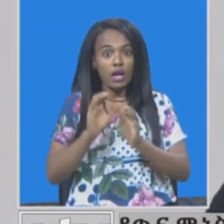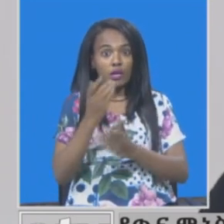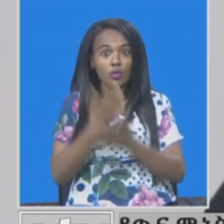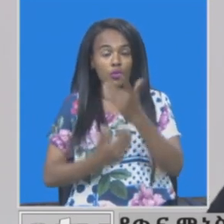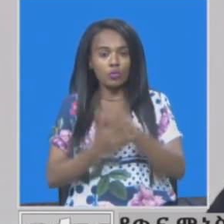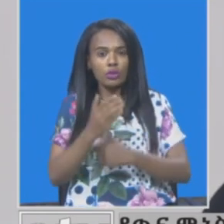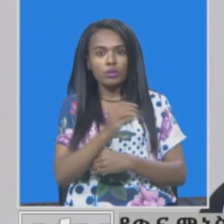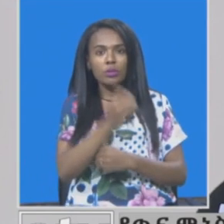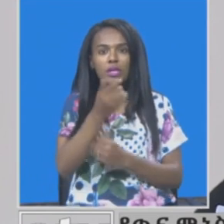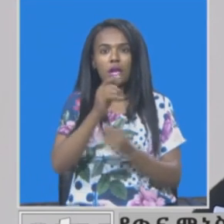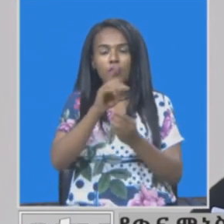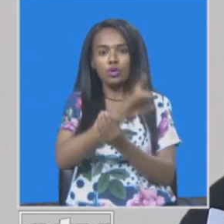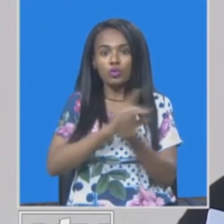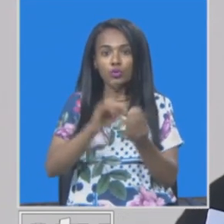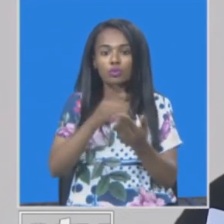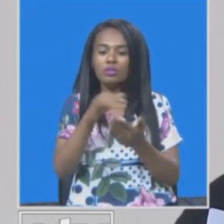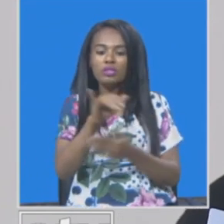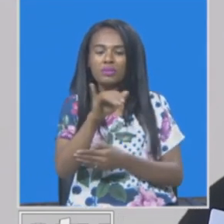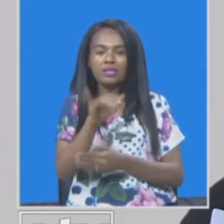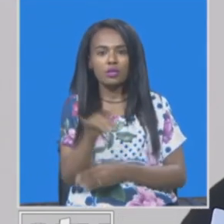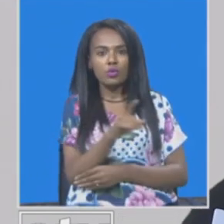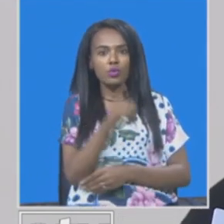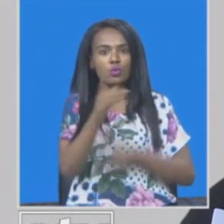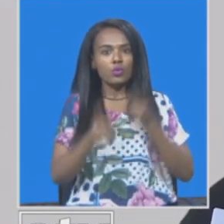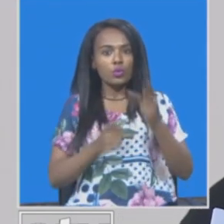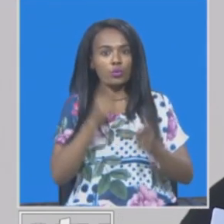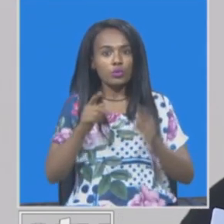ውይይት በተለያዩ ክልሎችም እንደዚሁ ተመሳሳይ የሆኑ ጉብኝቶች ዛሬ ይካሄዳሉ።